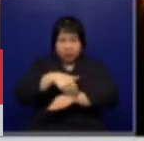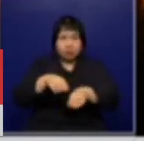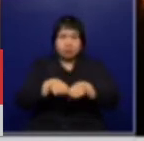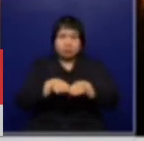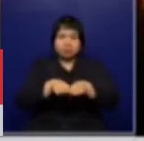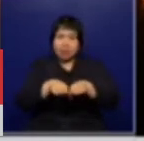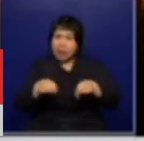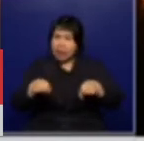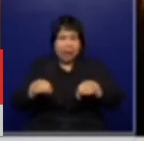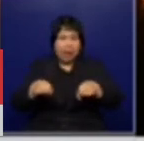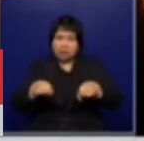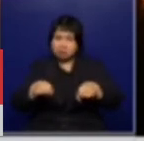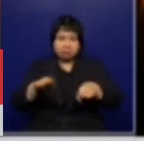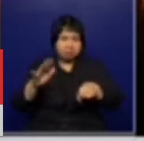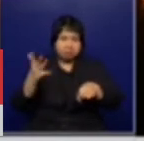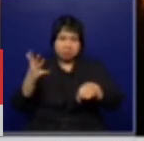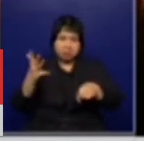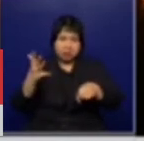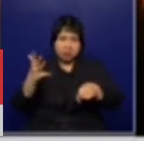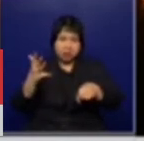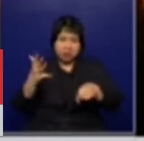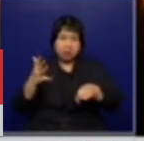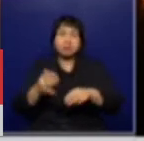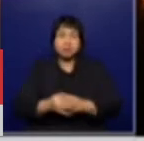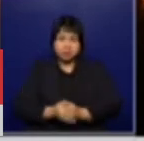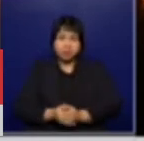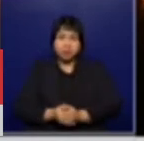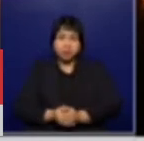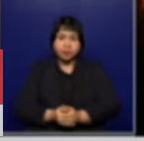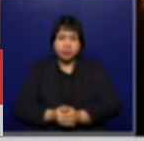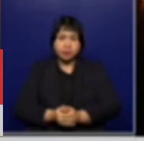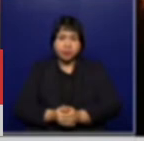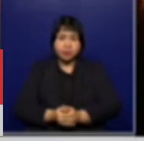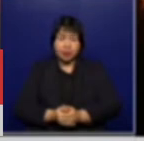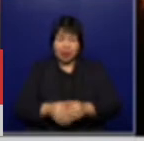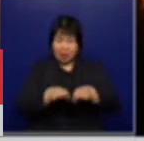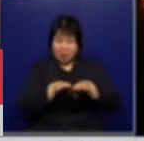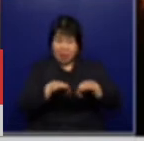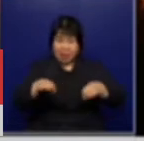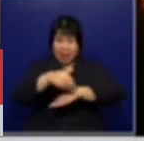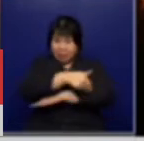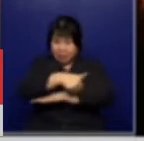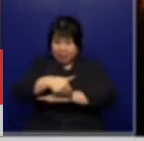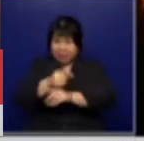การบัญชีภาครัฐและนโยบายภาคบัญชีภาครัฐพ.ศ.